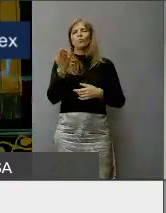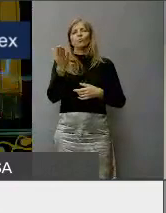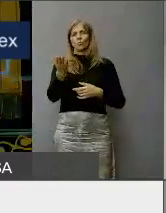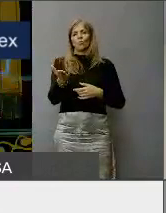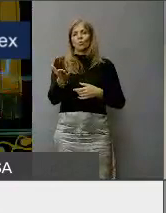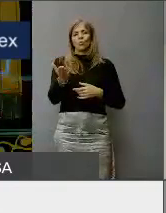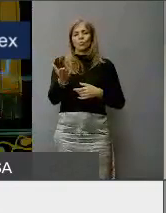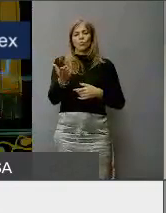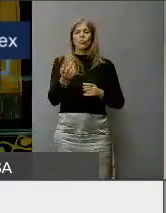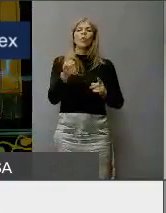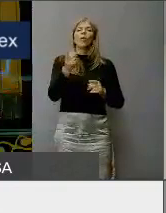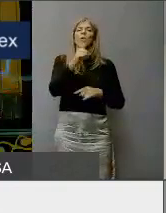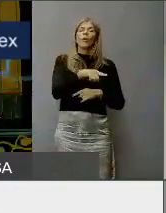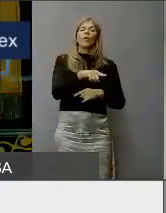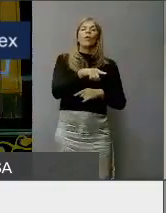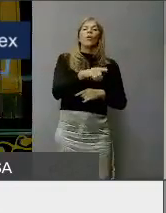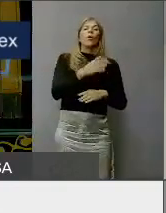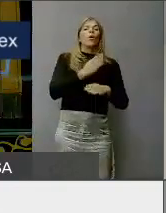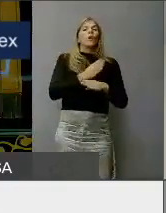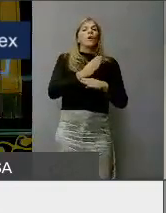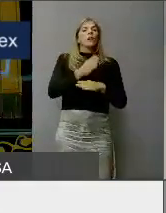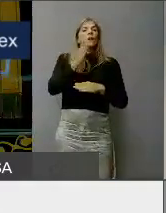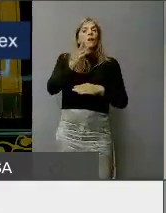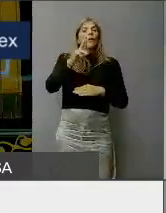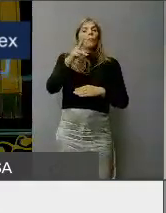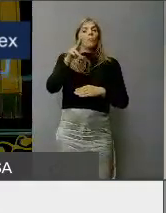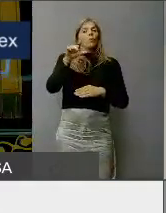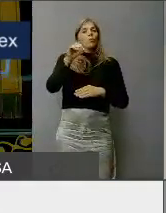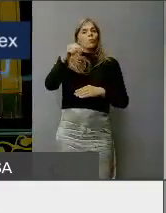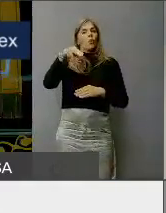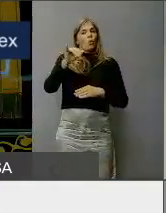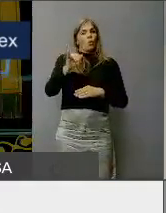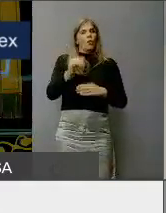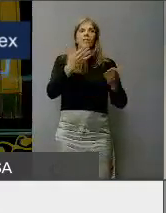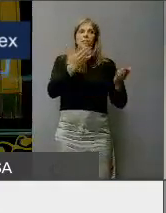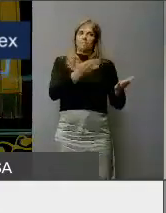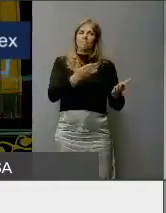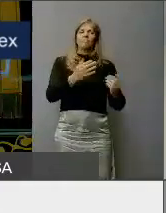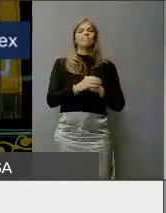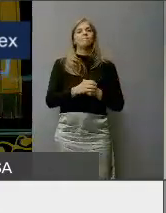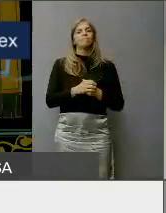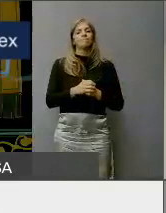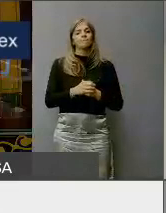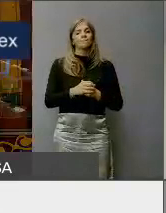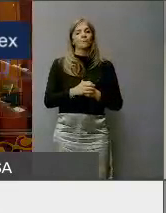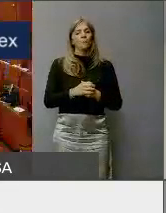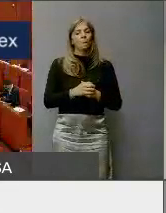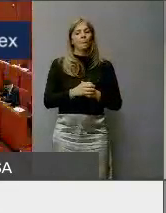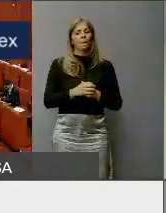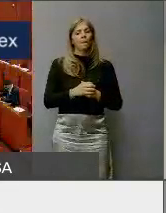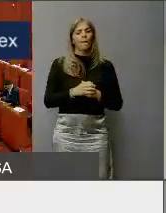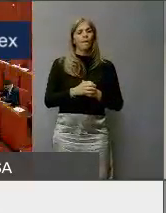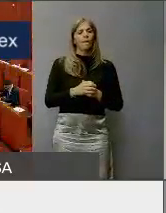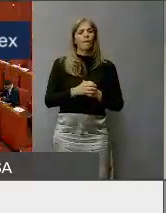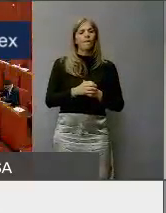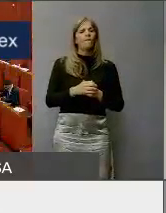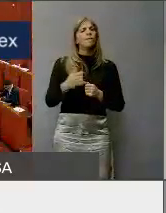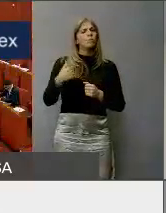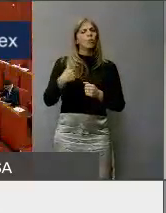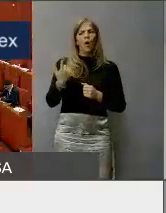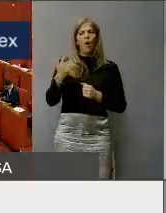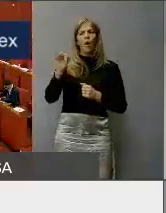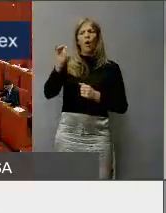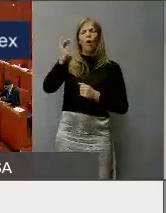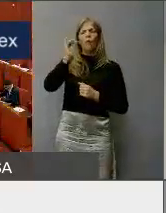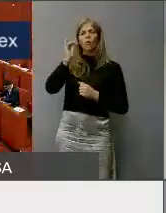mi chiede la parola in mozione d'ordine la consigliera brusoni prego consigliere brusoni ho ascoltato l'intervento del